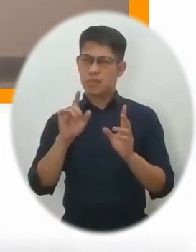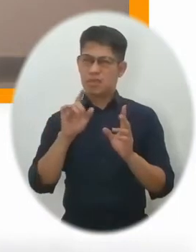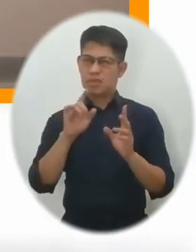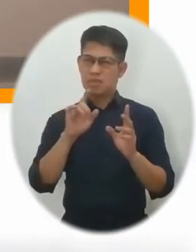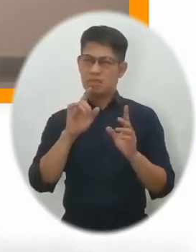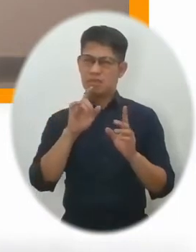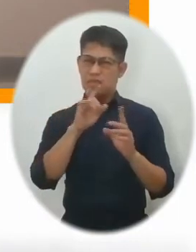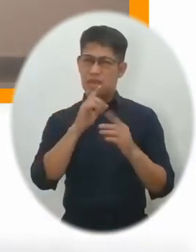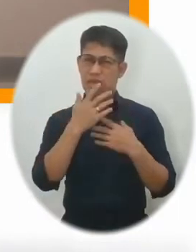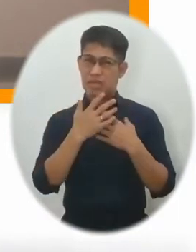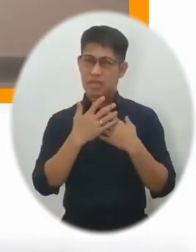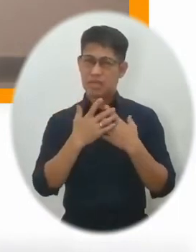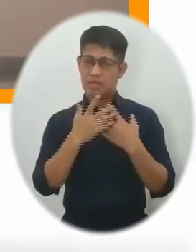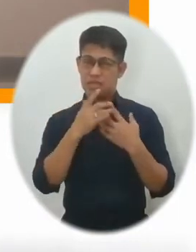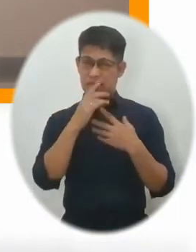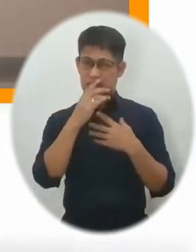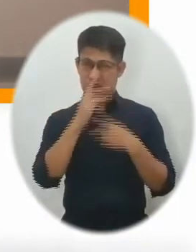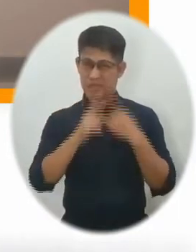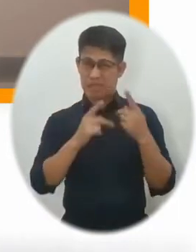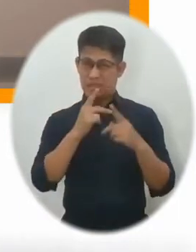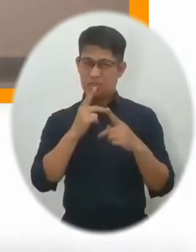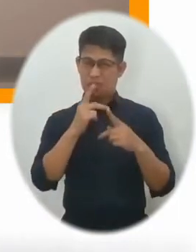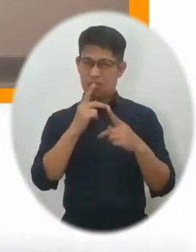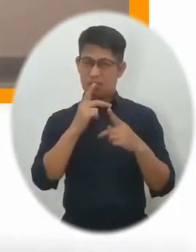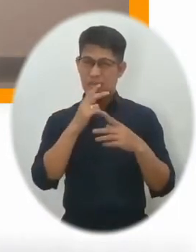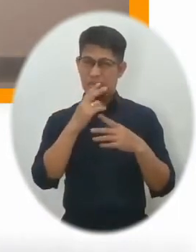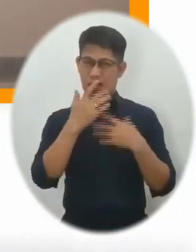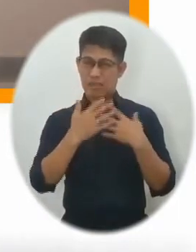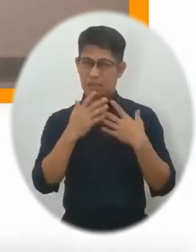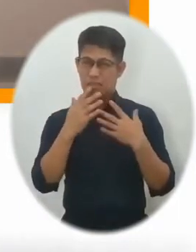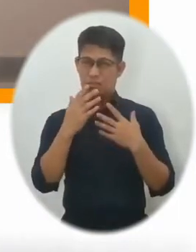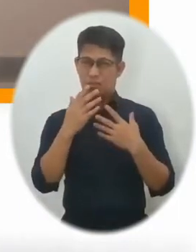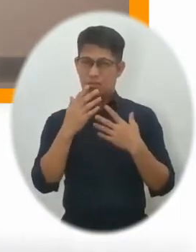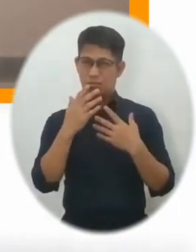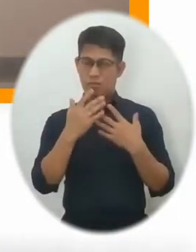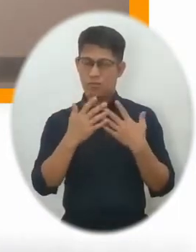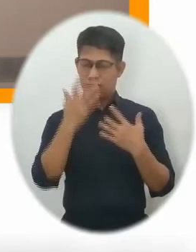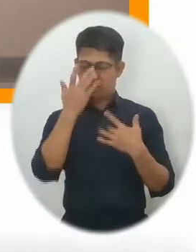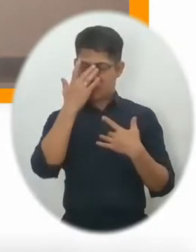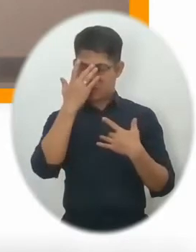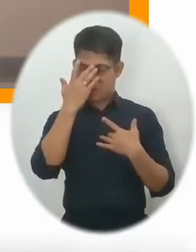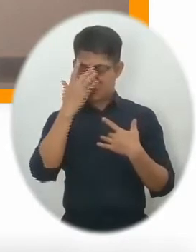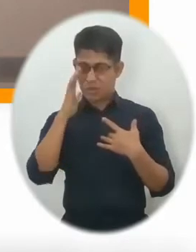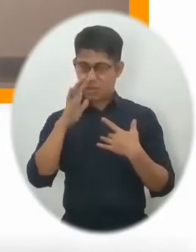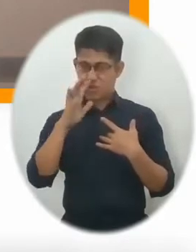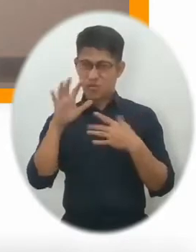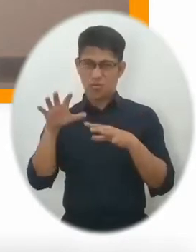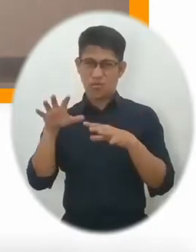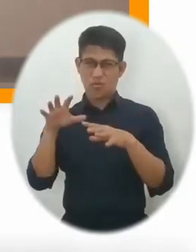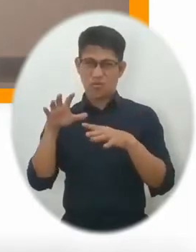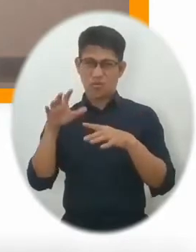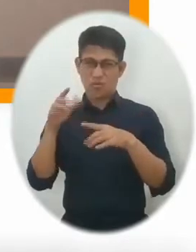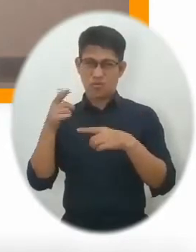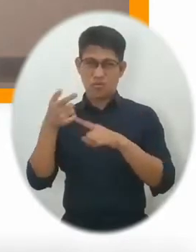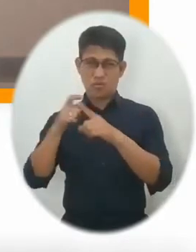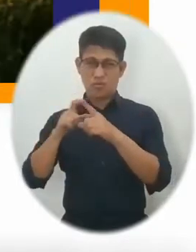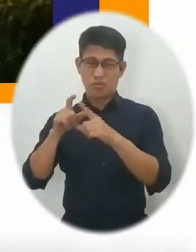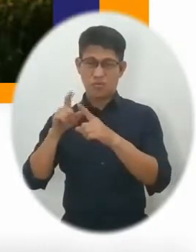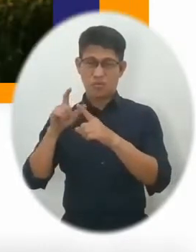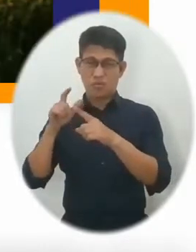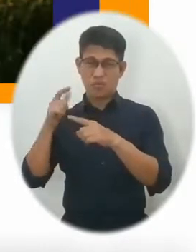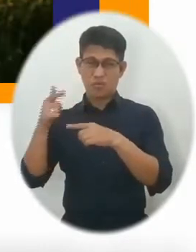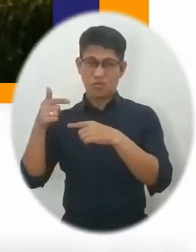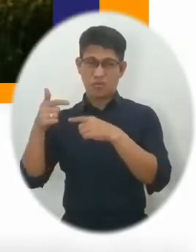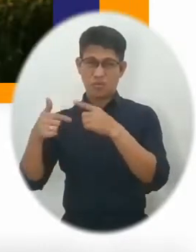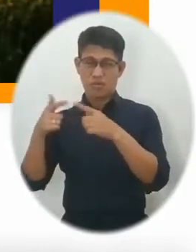thalassemia ay isang uri ng sakit sa dugo na minamana natin sa ating mga magulang. Namamana ito mula sa